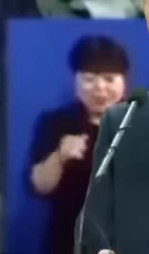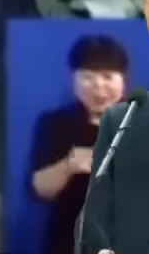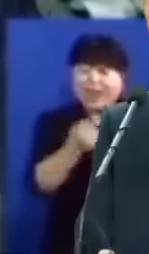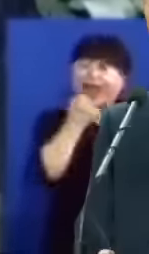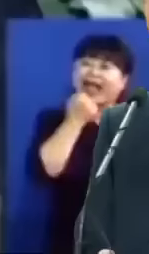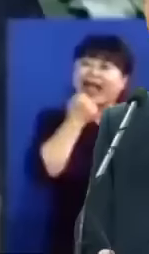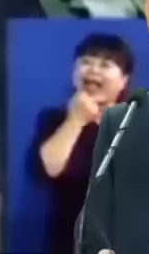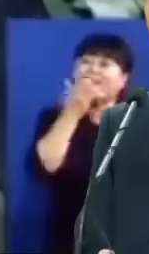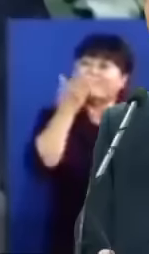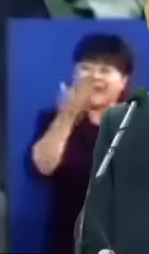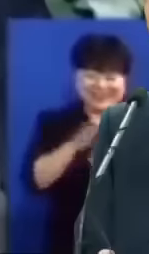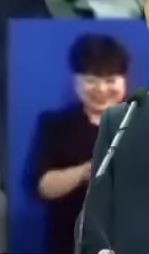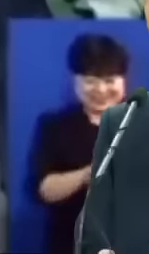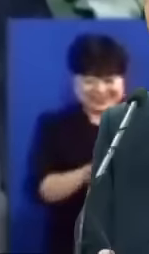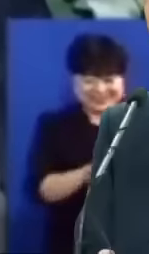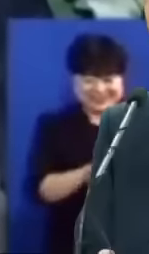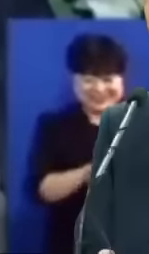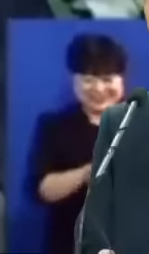있습니다.